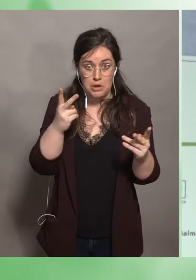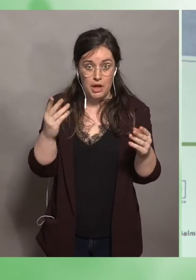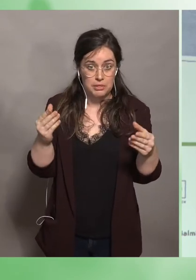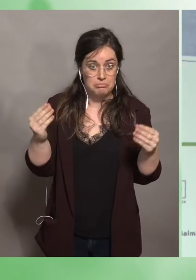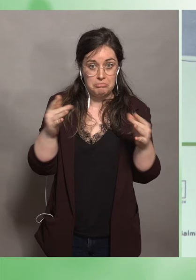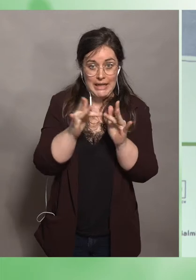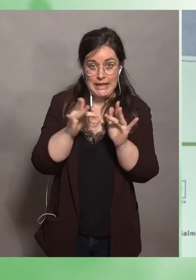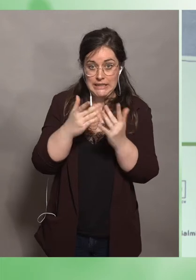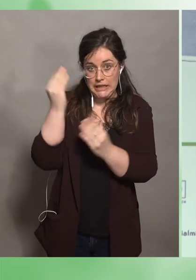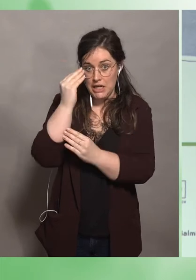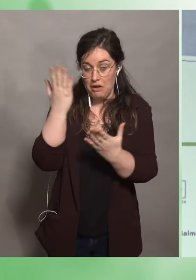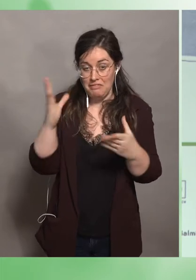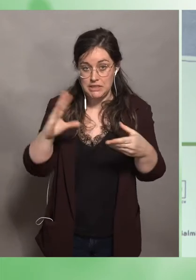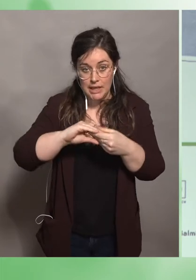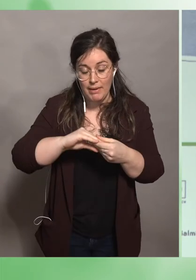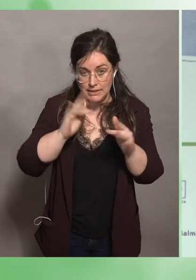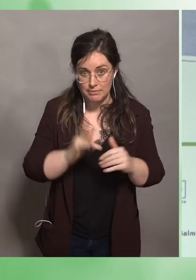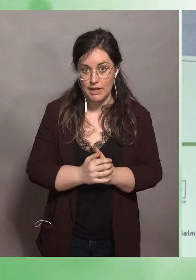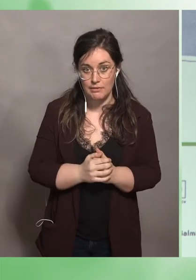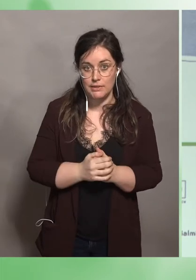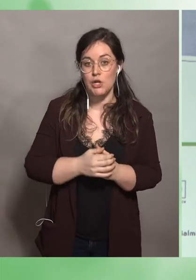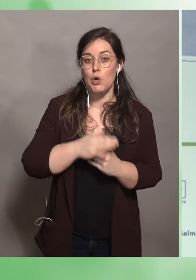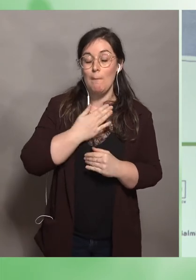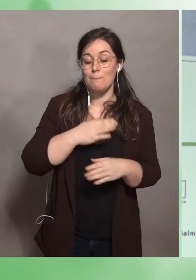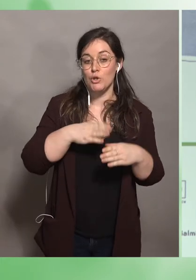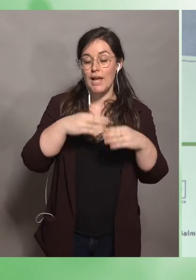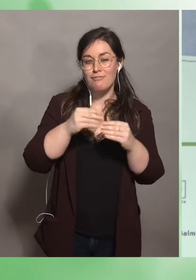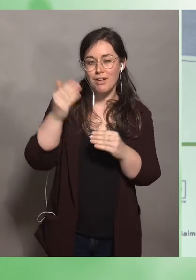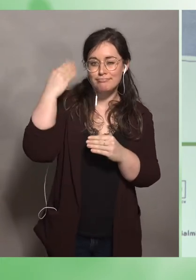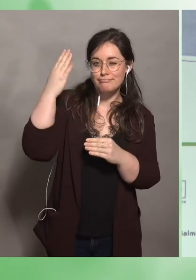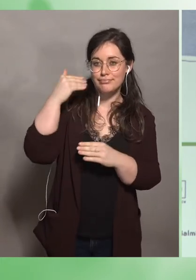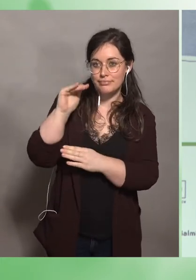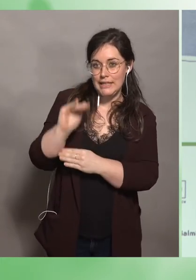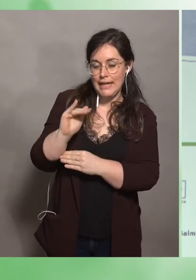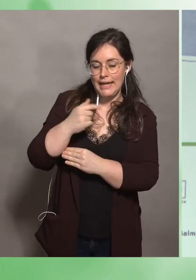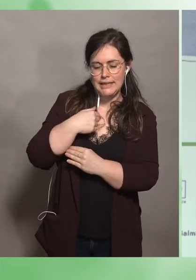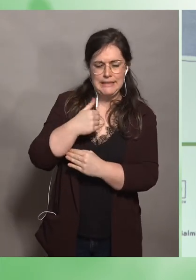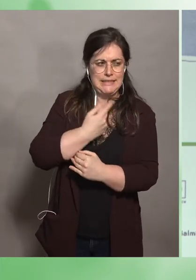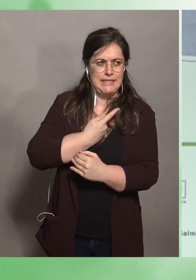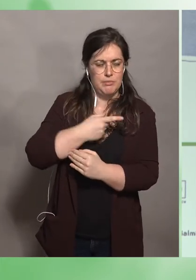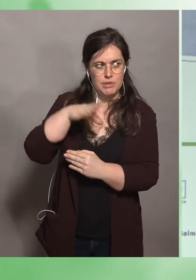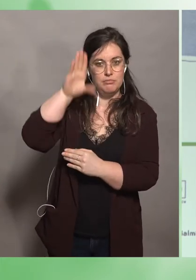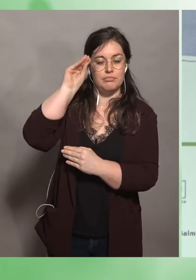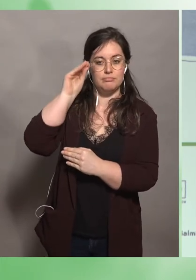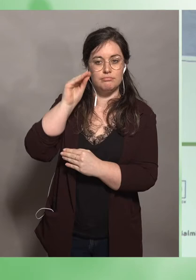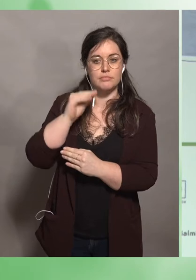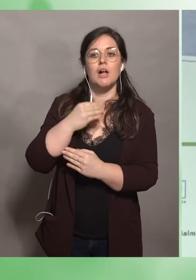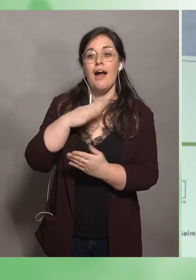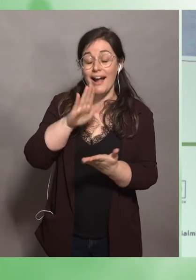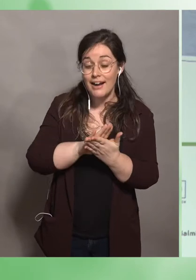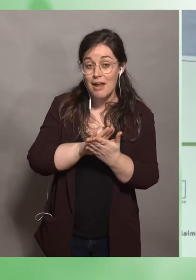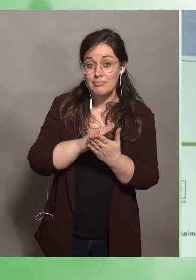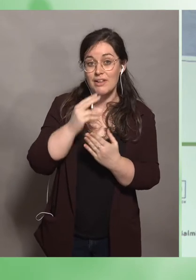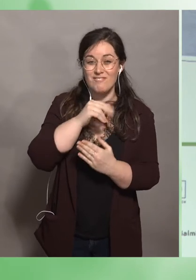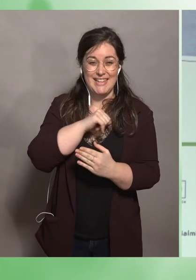oder was sie gemeinsam haben. Und da möchte ich auch ansetzen mit dem, was ich damals als kleines Kind gemerkt habe. Es geht, wenn man sich ein